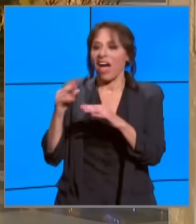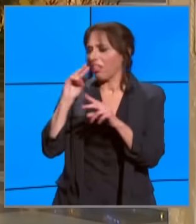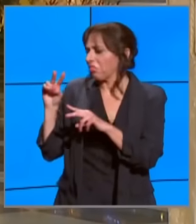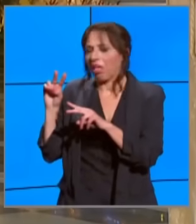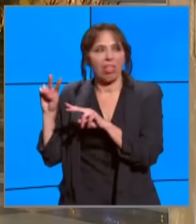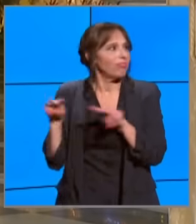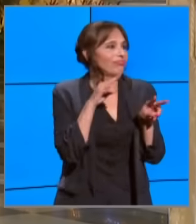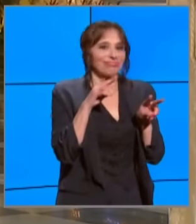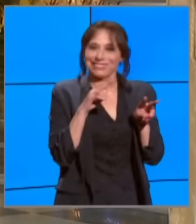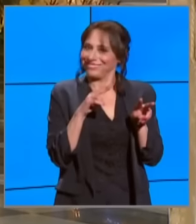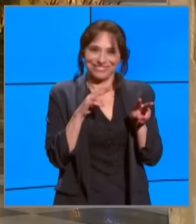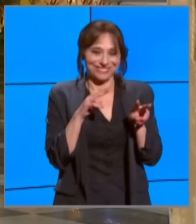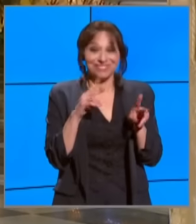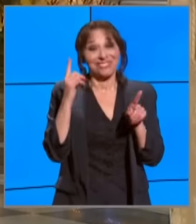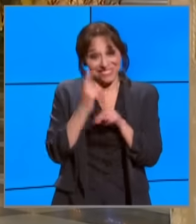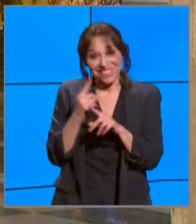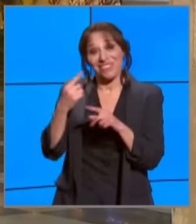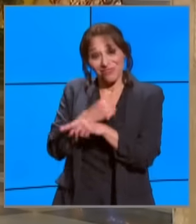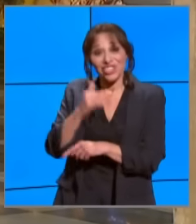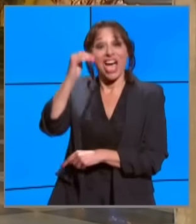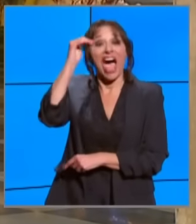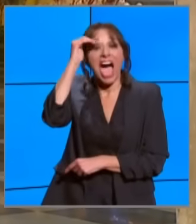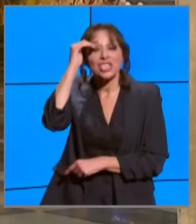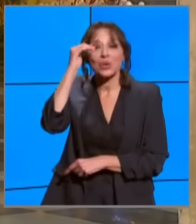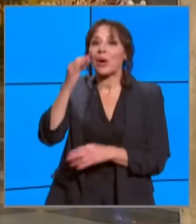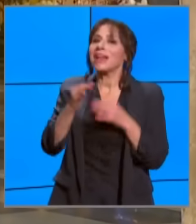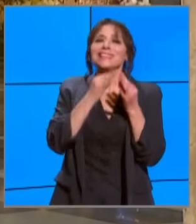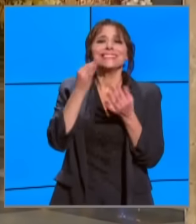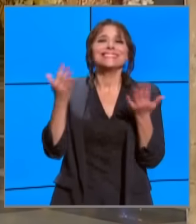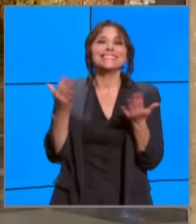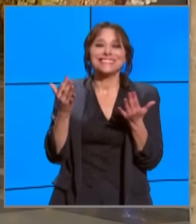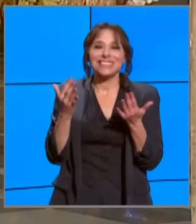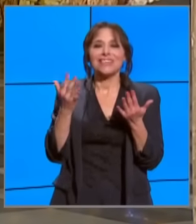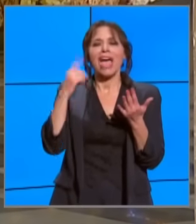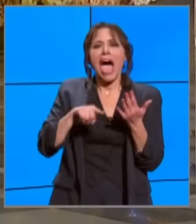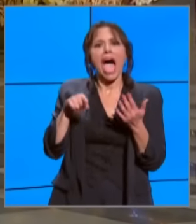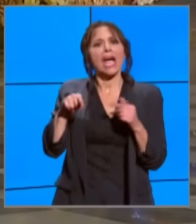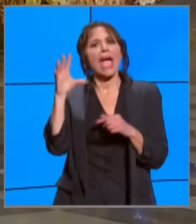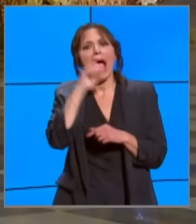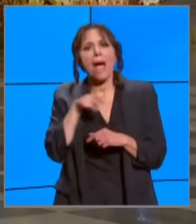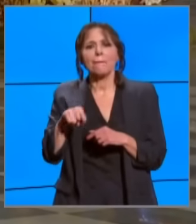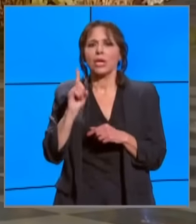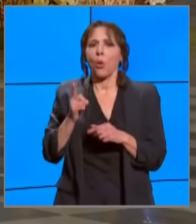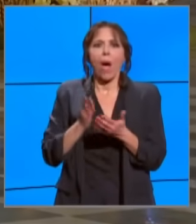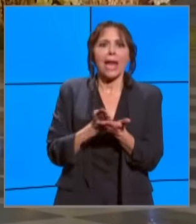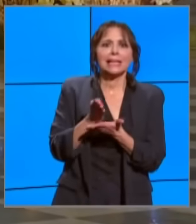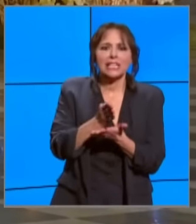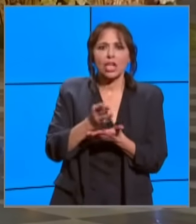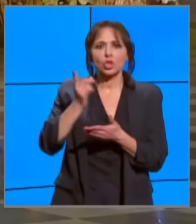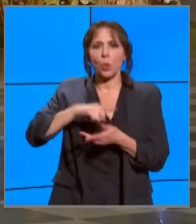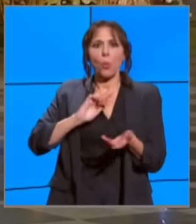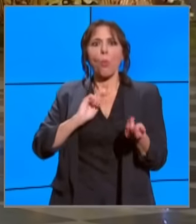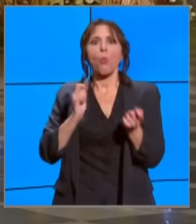migranti ma ascoltare significa anche saper leggere la direzione e la rapidità dei mutamenti che